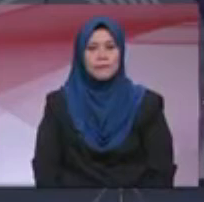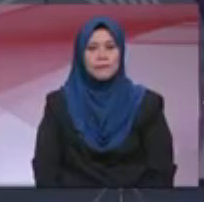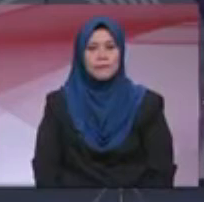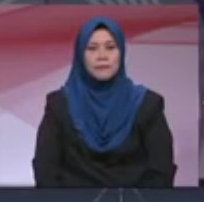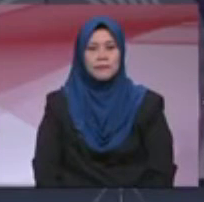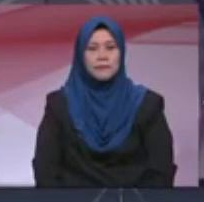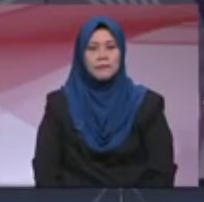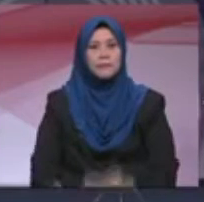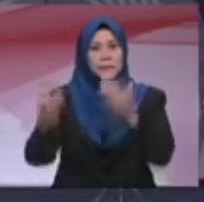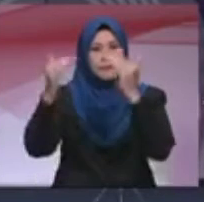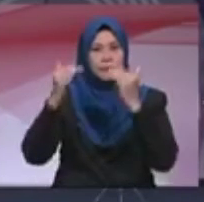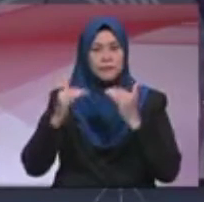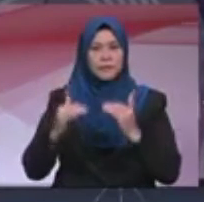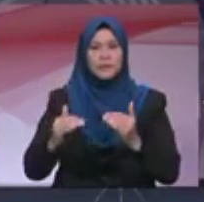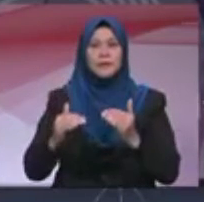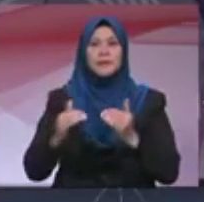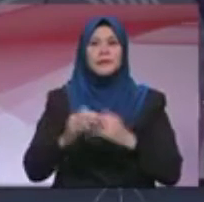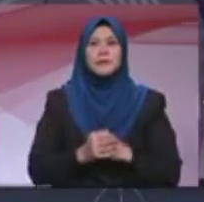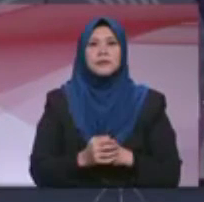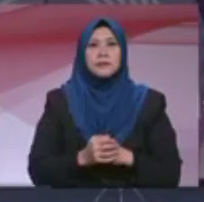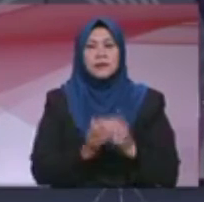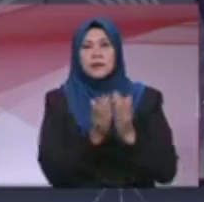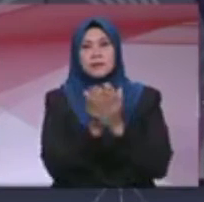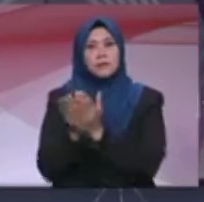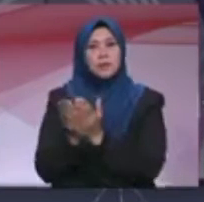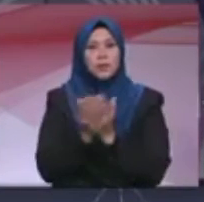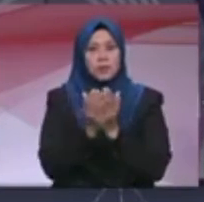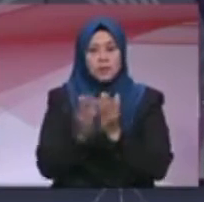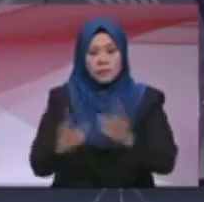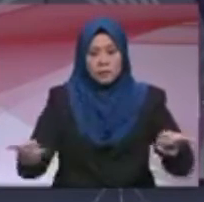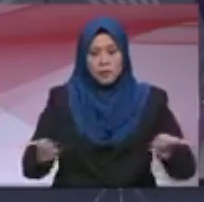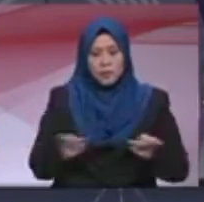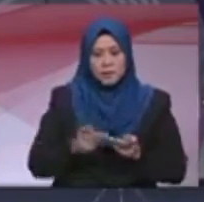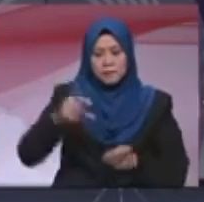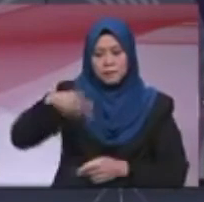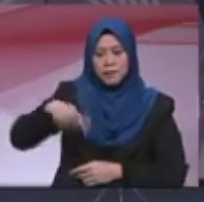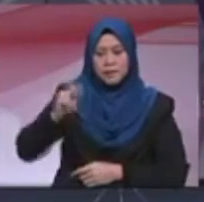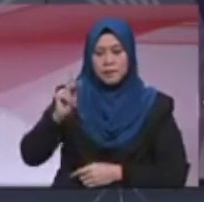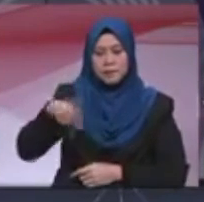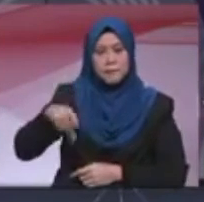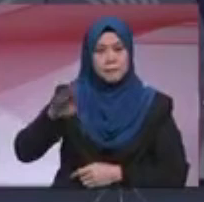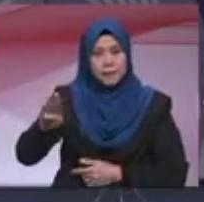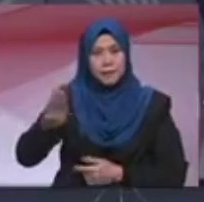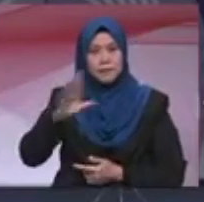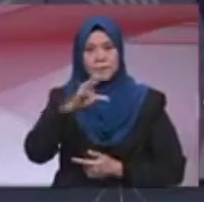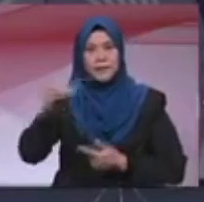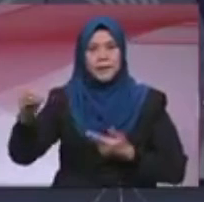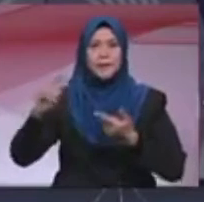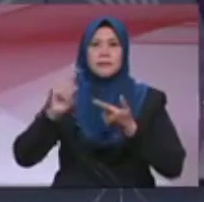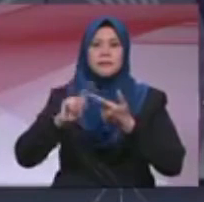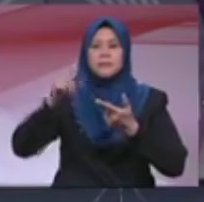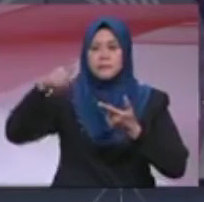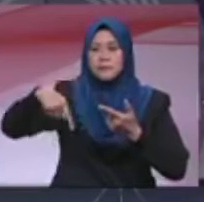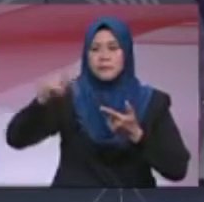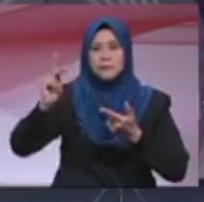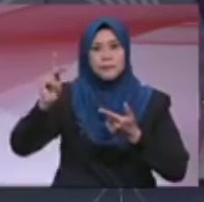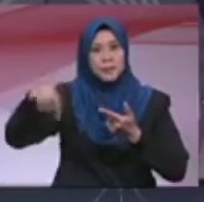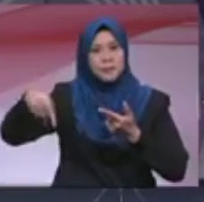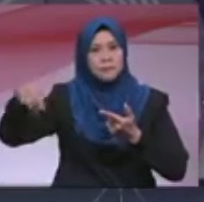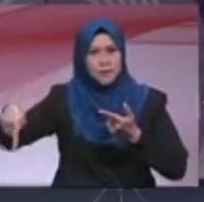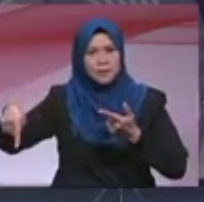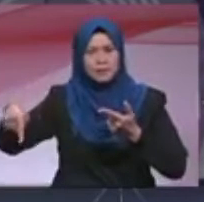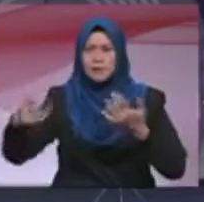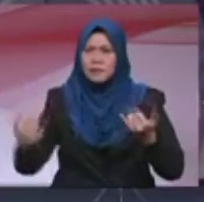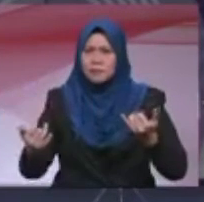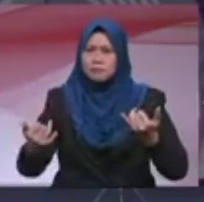Seterusnya adalah pengoperasian sekolah di kawasan PKPB dan PKPP. Yang ini yang ada